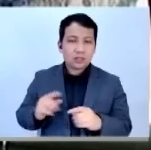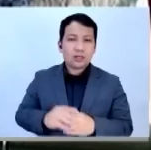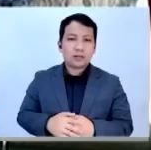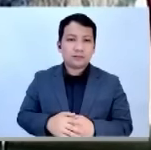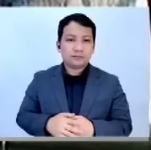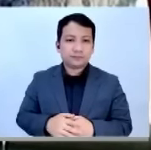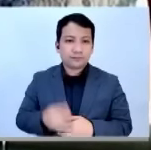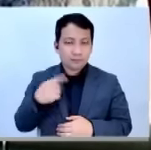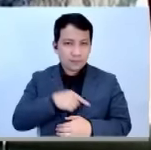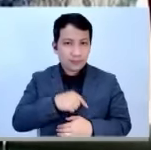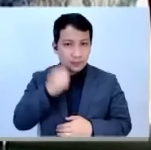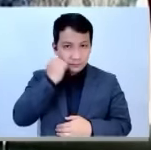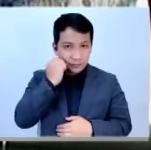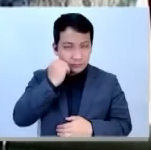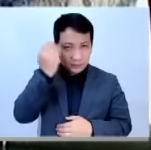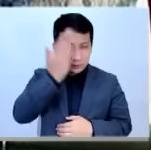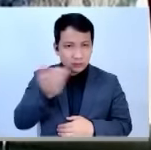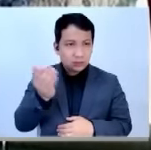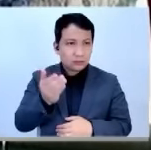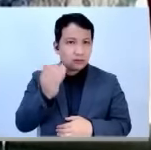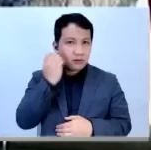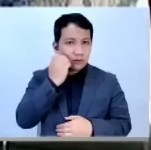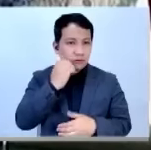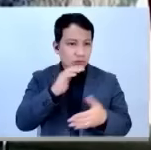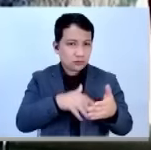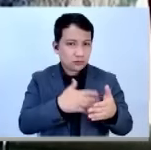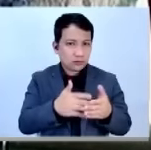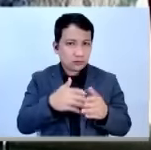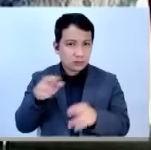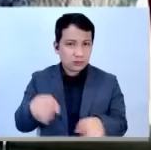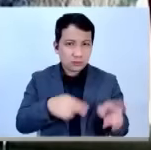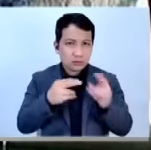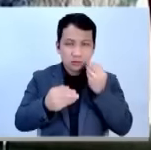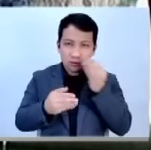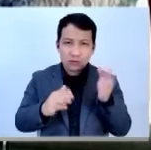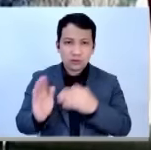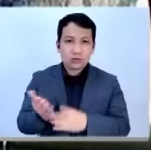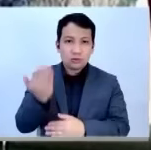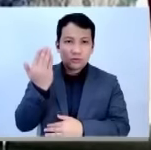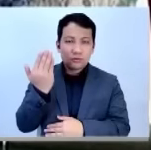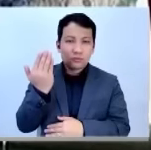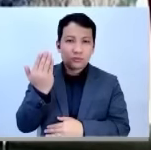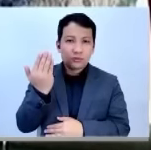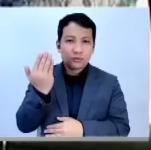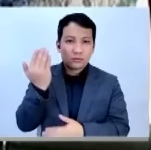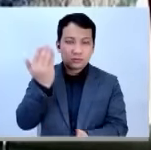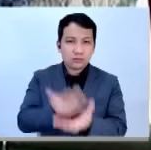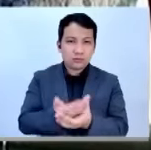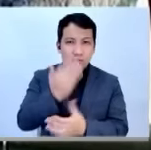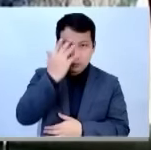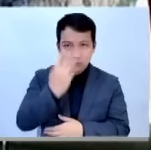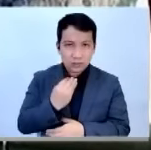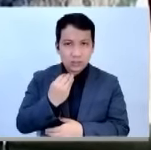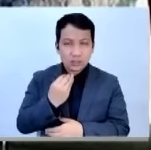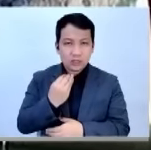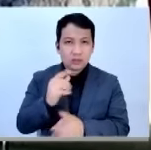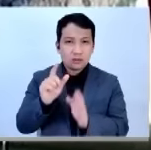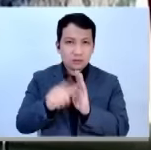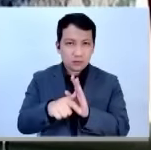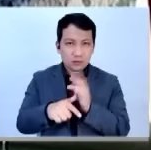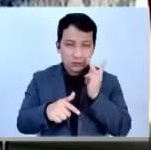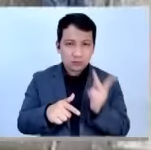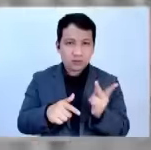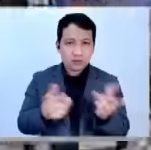araw-araw, ganun yung routine ng anak ko. Uuwi ng umaga, tapos matutulog, maya-maya, aalis